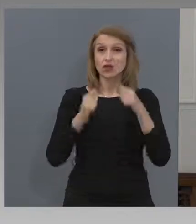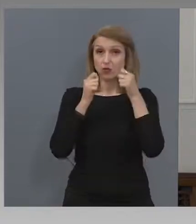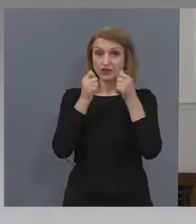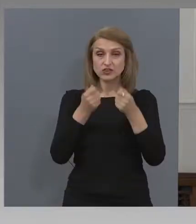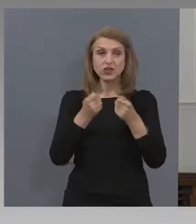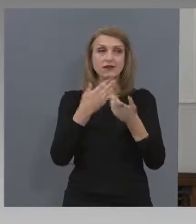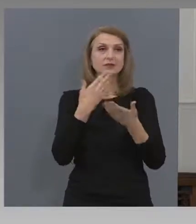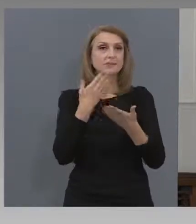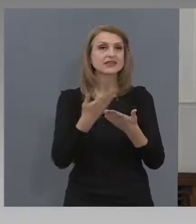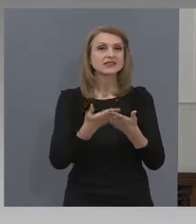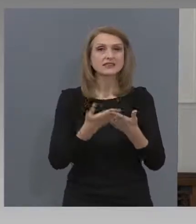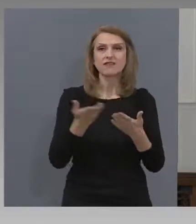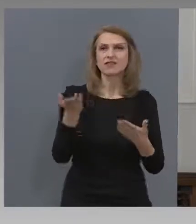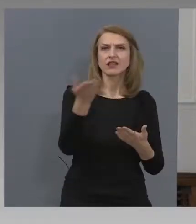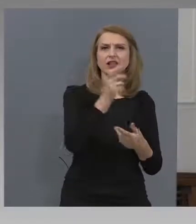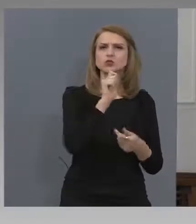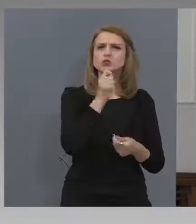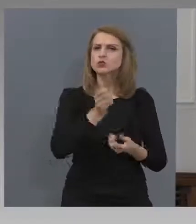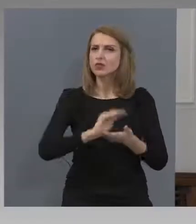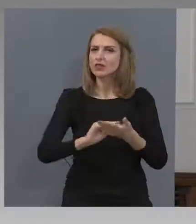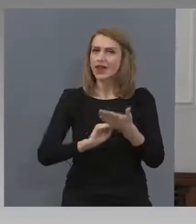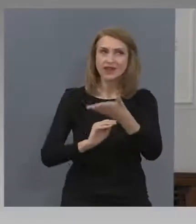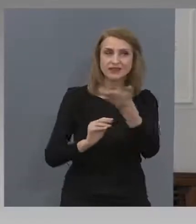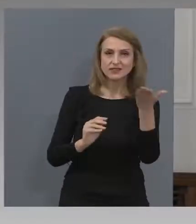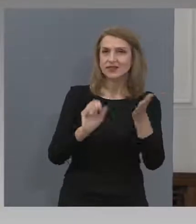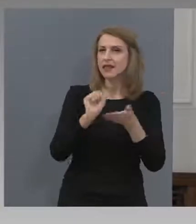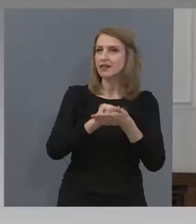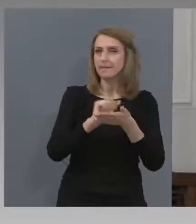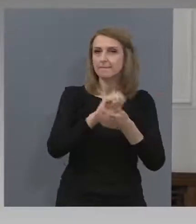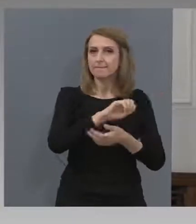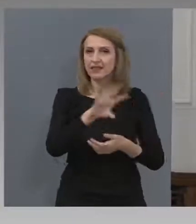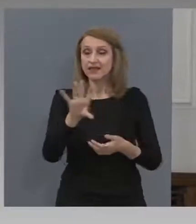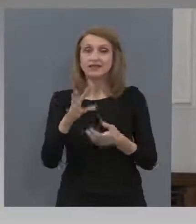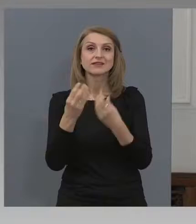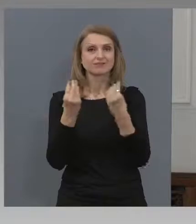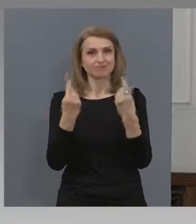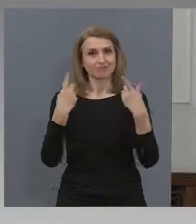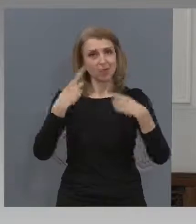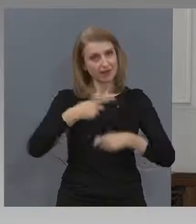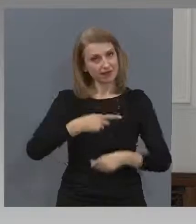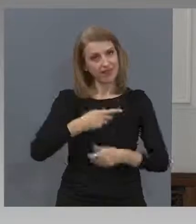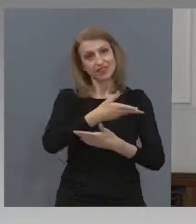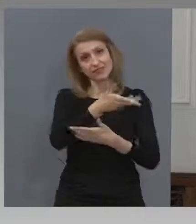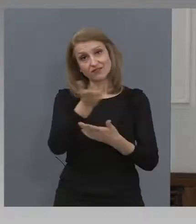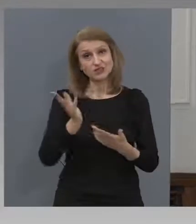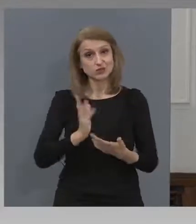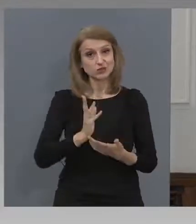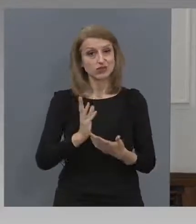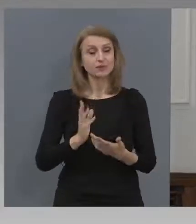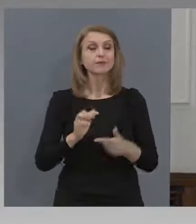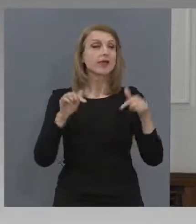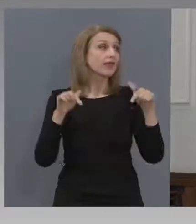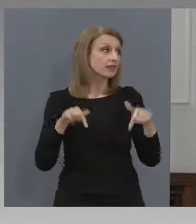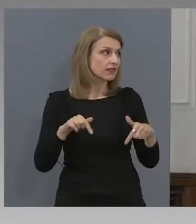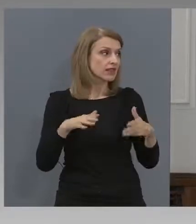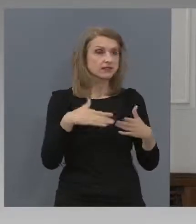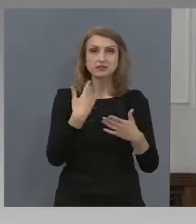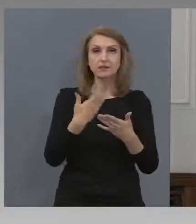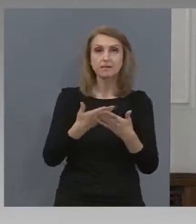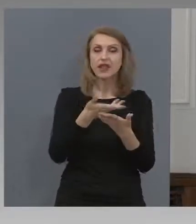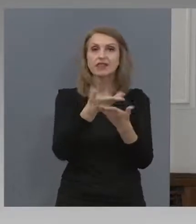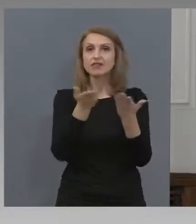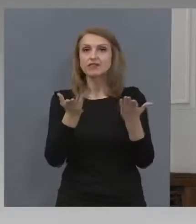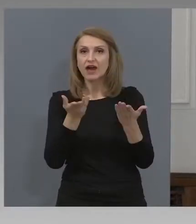Уважаеми представители на медиите, добър ден на всички. Днес тук пред вас